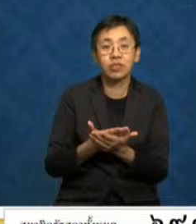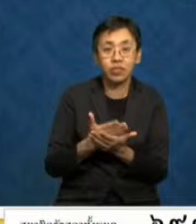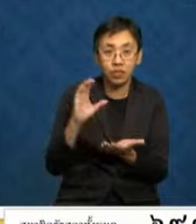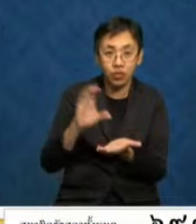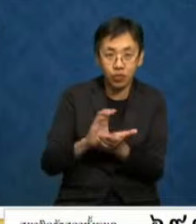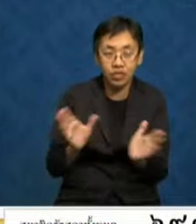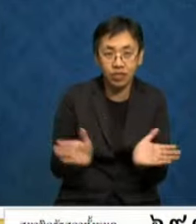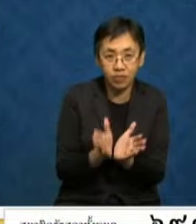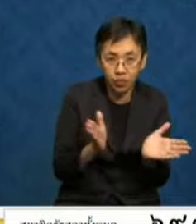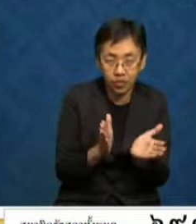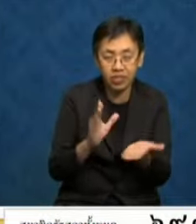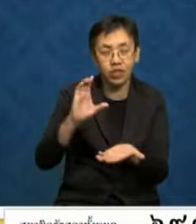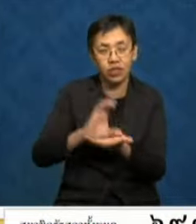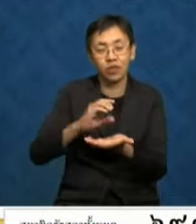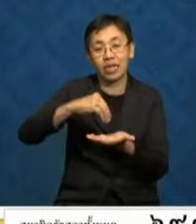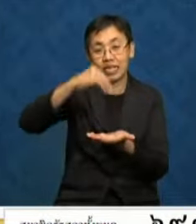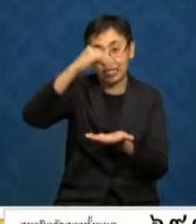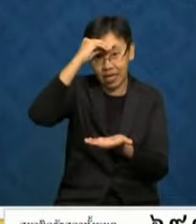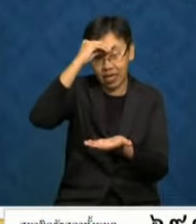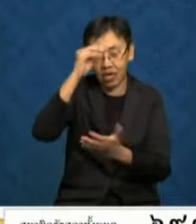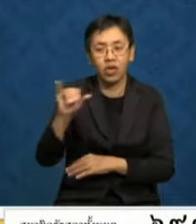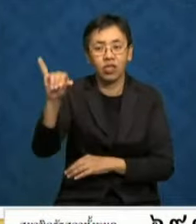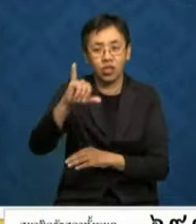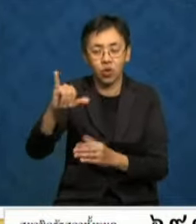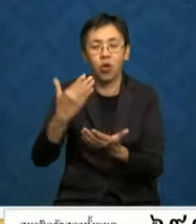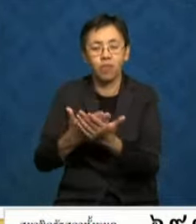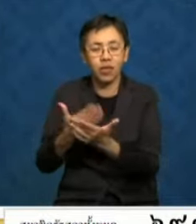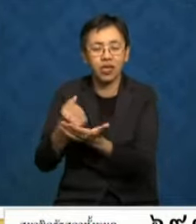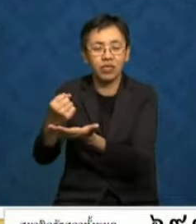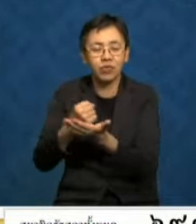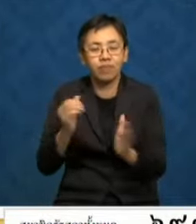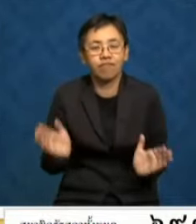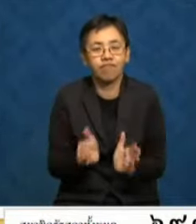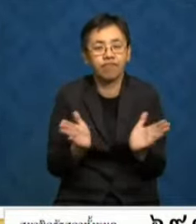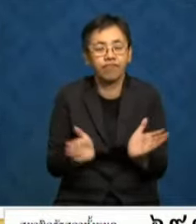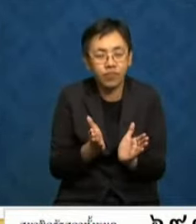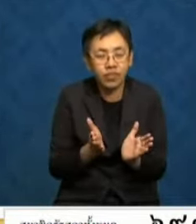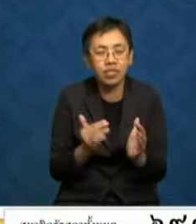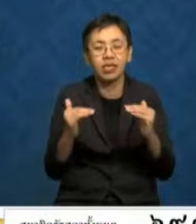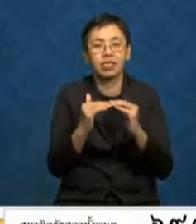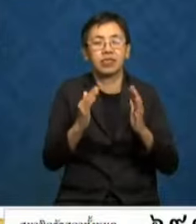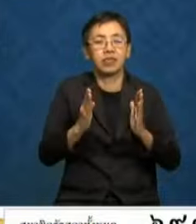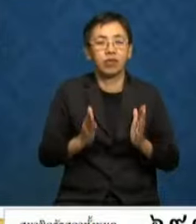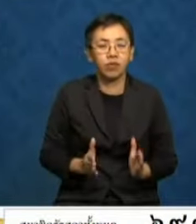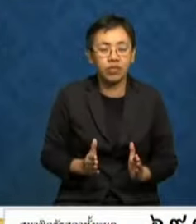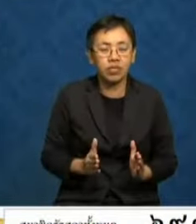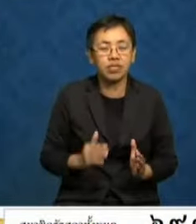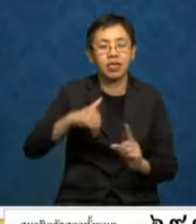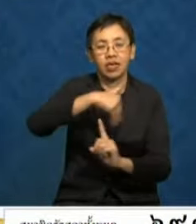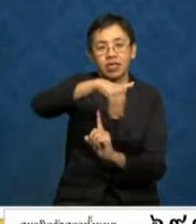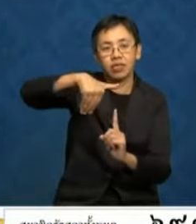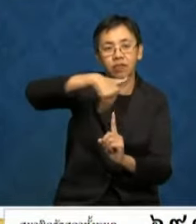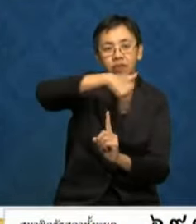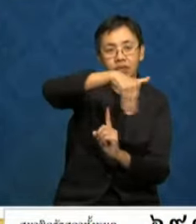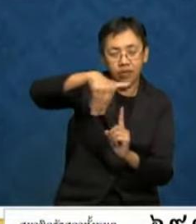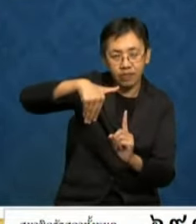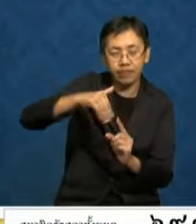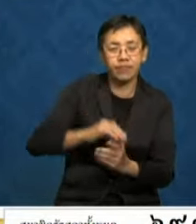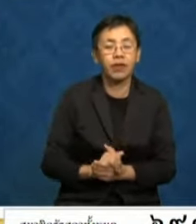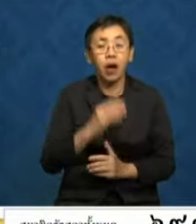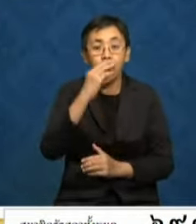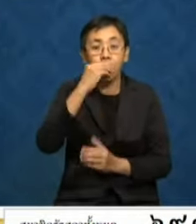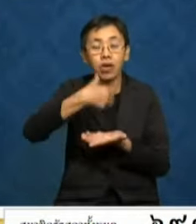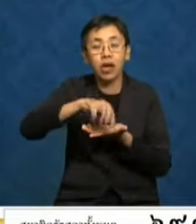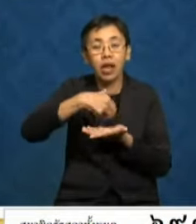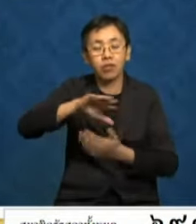และทุนการศึกษาที่จะมาจากทางด้านสหภาพยุโรปในหลายๆส่วนด้วยด้านสิทธิมนุษยชนเรื่องของสิ่งแวดล้อมเมื่อสักครู่ที่ได้กล่